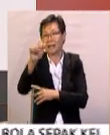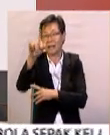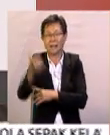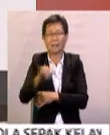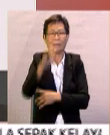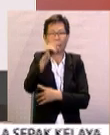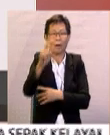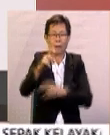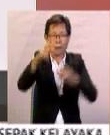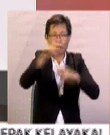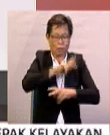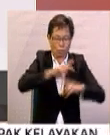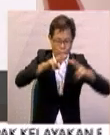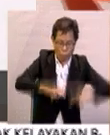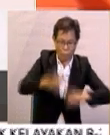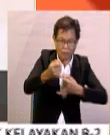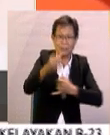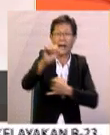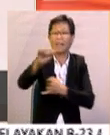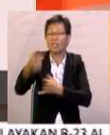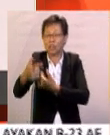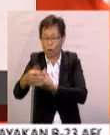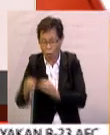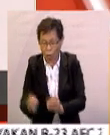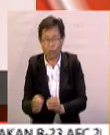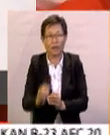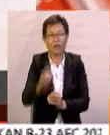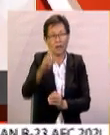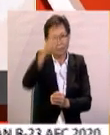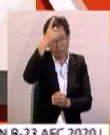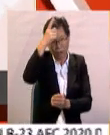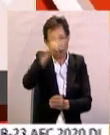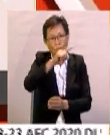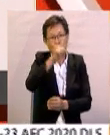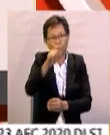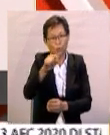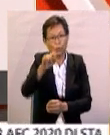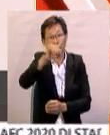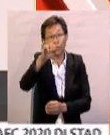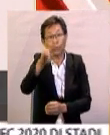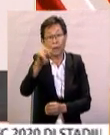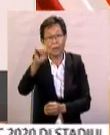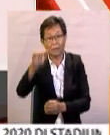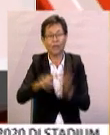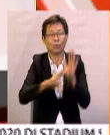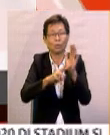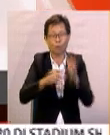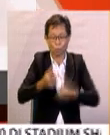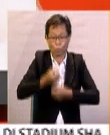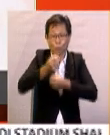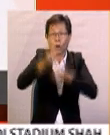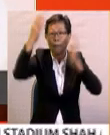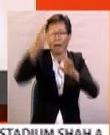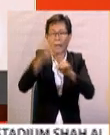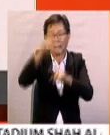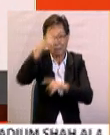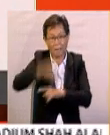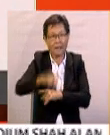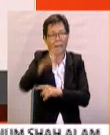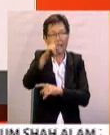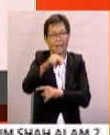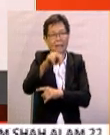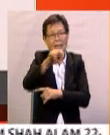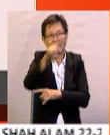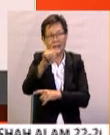Ketua Penyelidikan Jabatan Peguam Negara Datuk Junaidah Abdul Rahman, bekas Duta Malaysia ke Thailand Datuk Nazira Hussein,